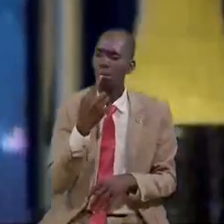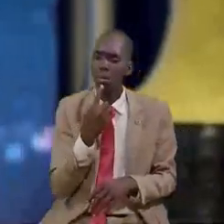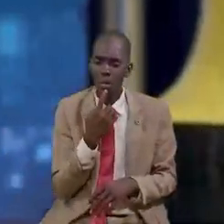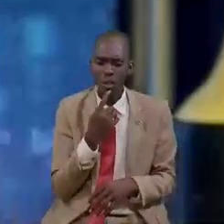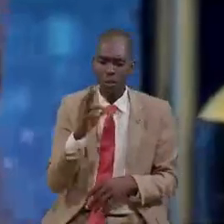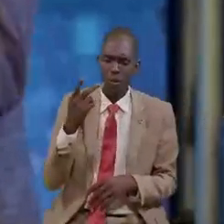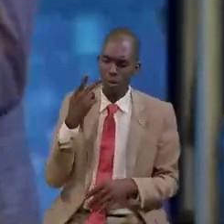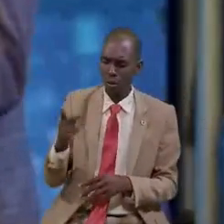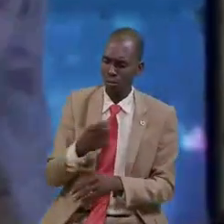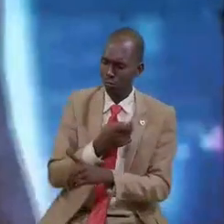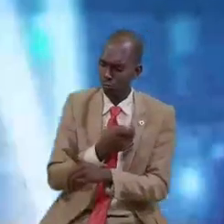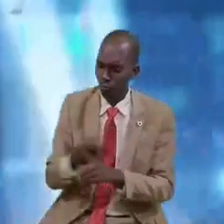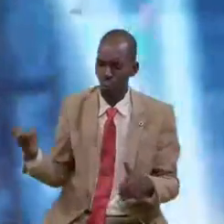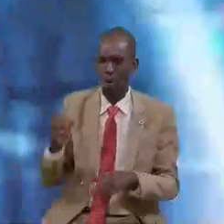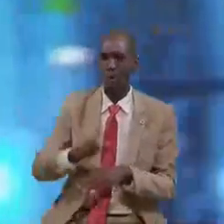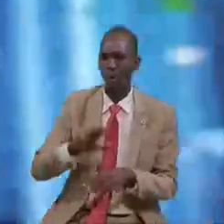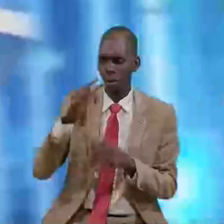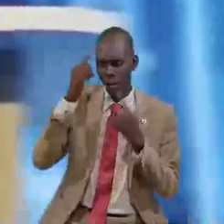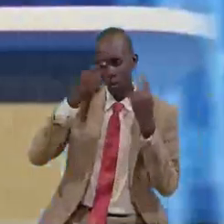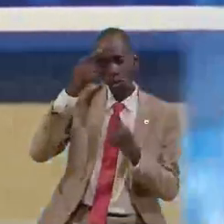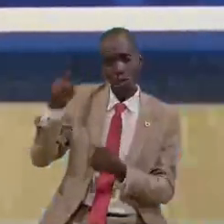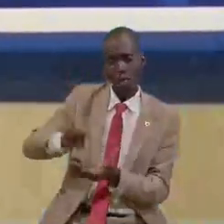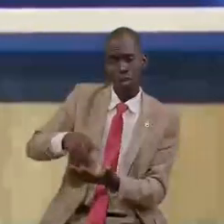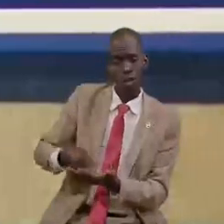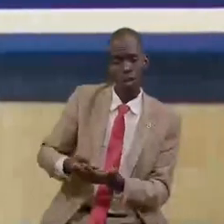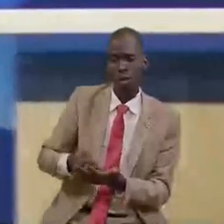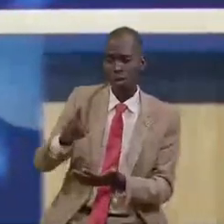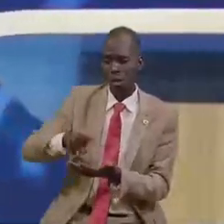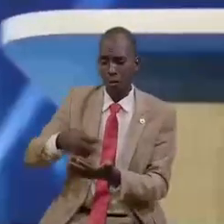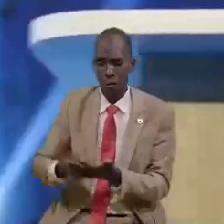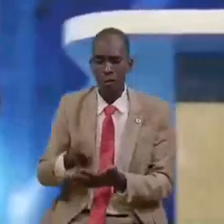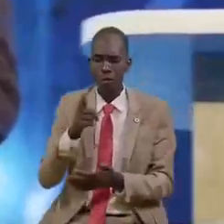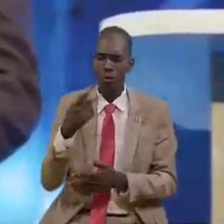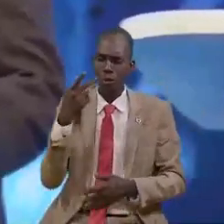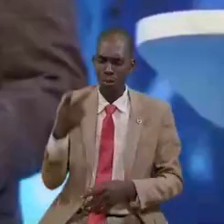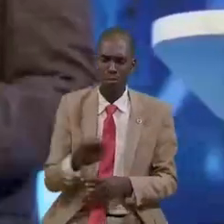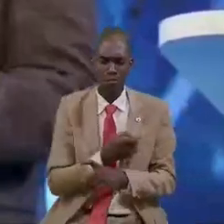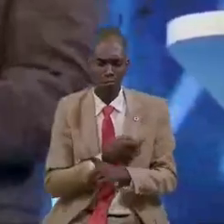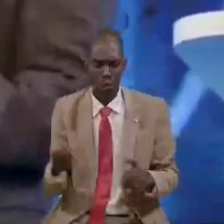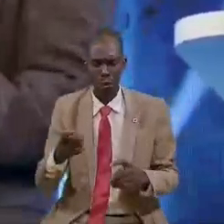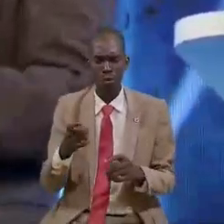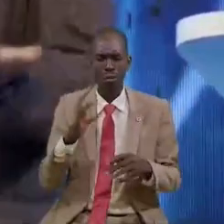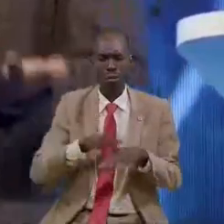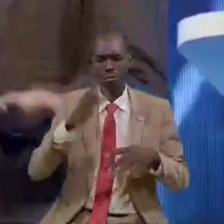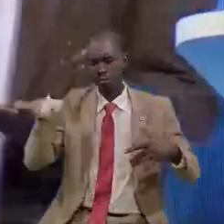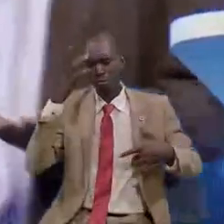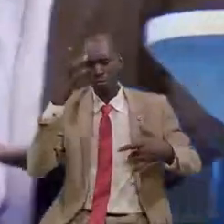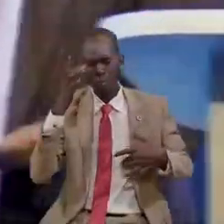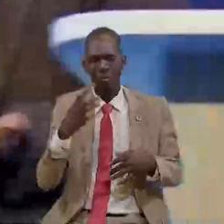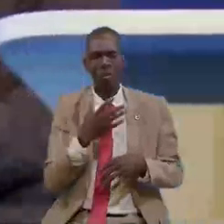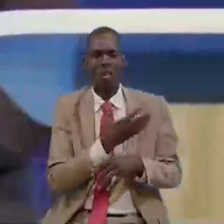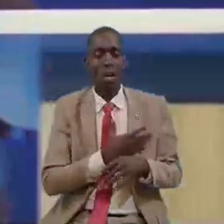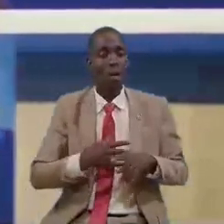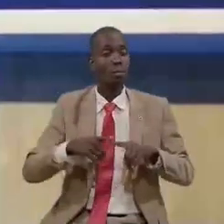cicatrice de cette blessure, la cicatrice de leur chute, les maladies. On voit les marques, c'est-à-dire